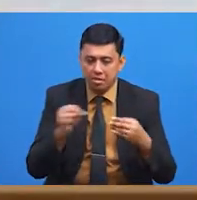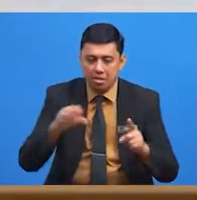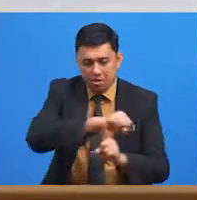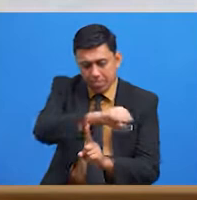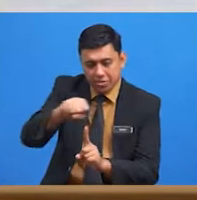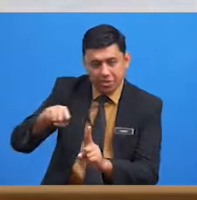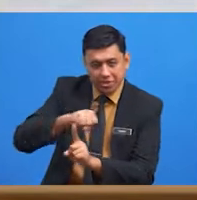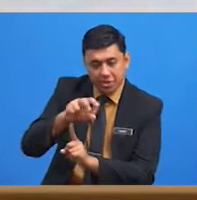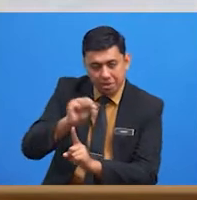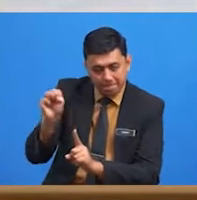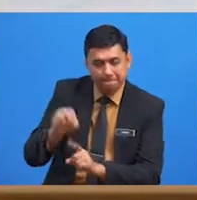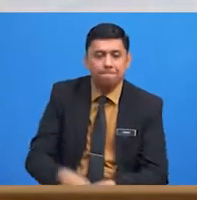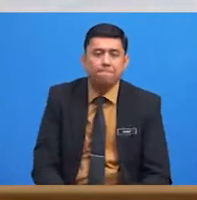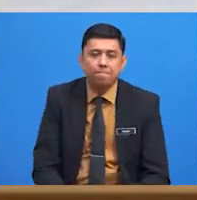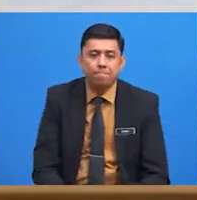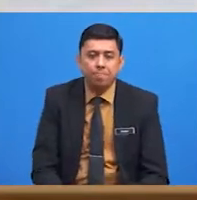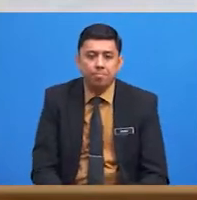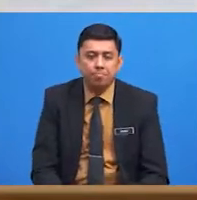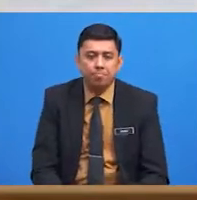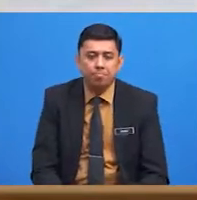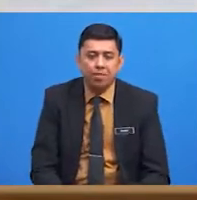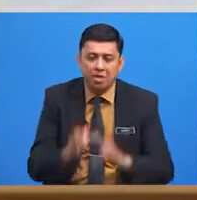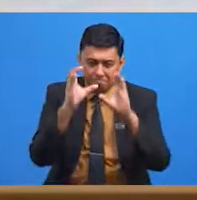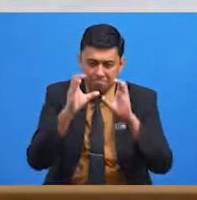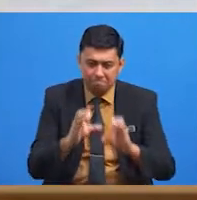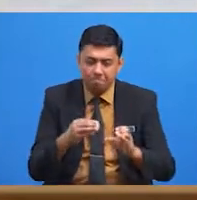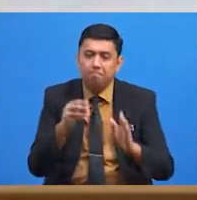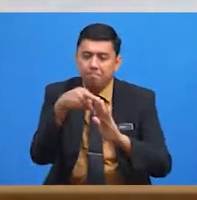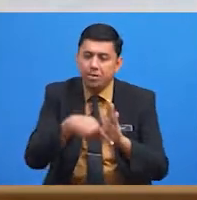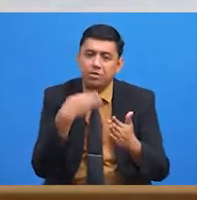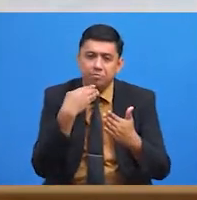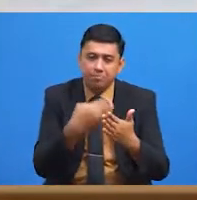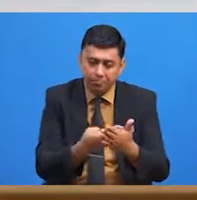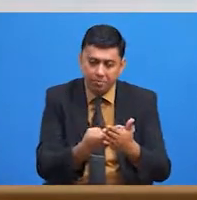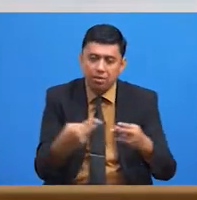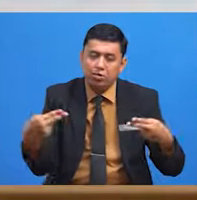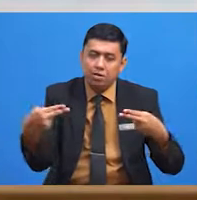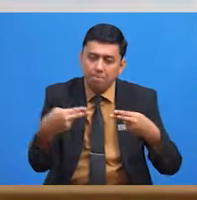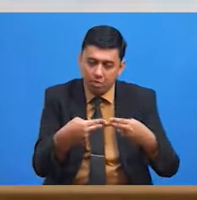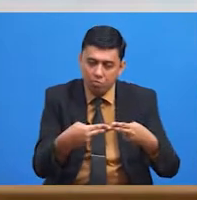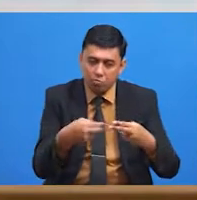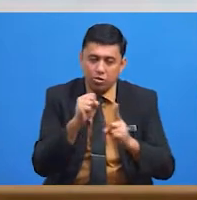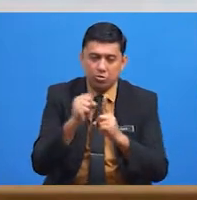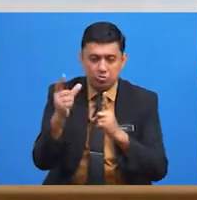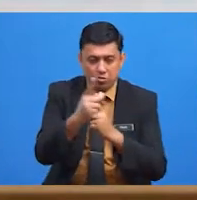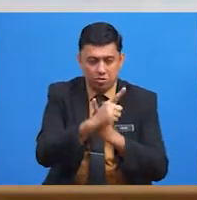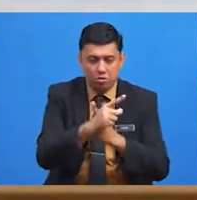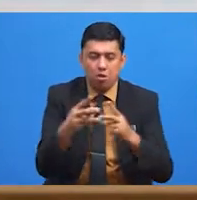persekitaran. Aspek-aspek cara penyampaian, perhubungan sosial yang